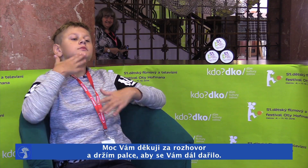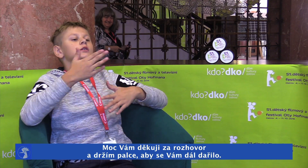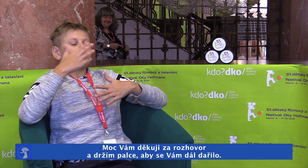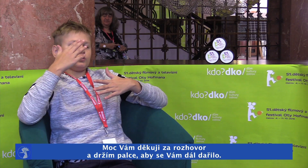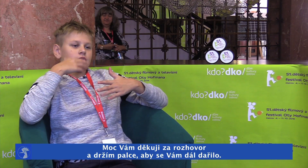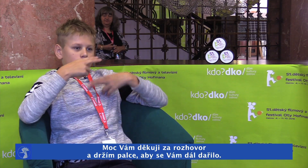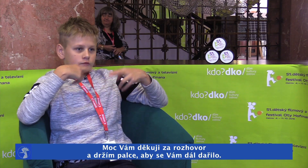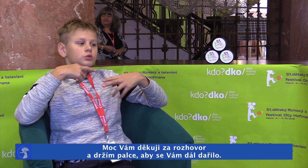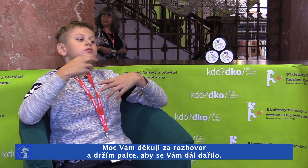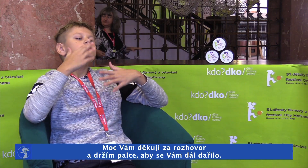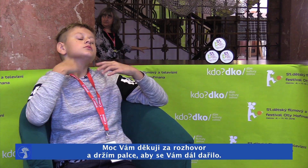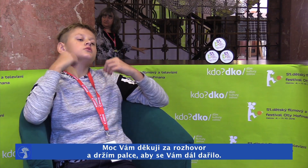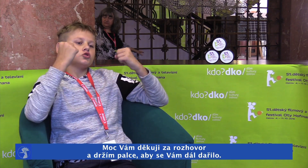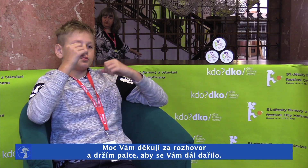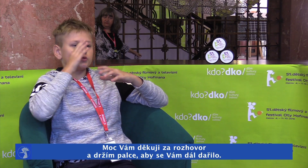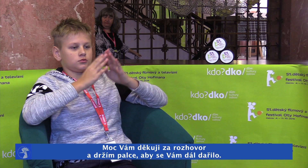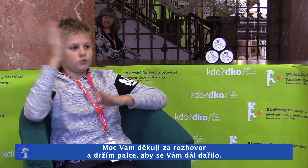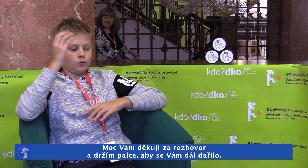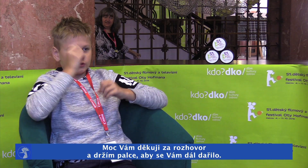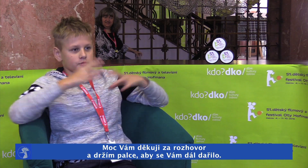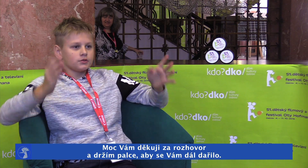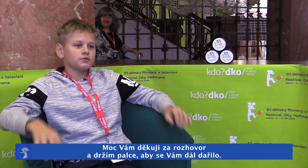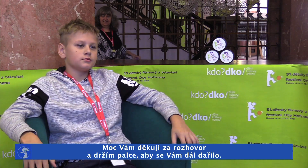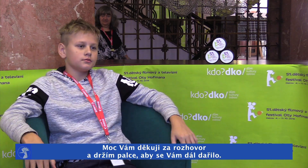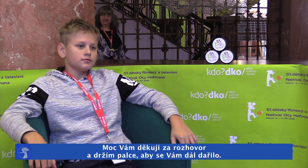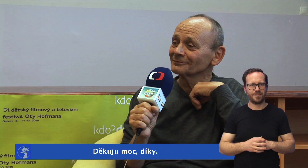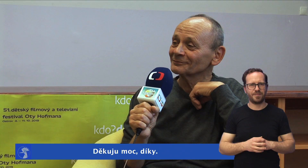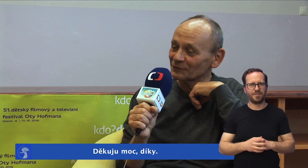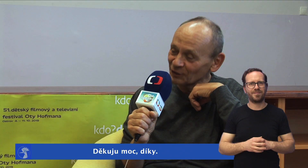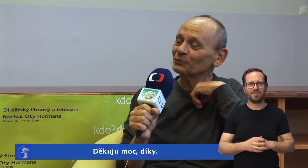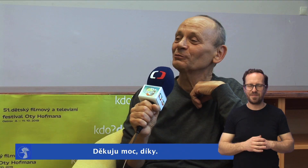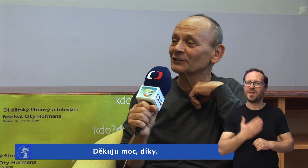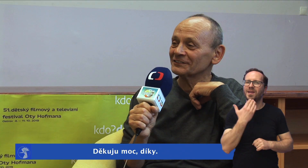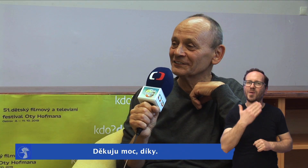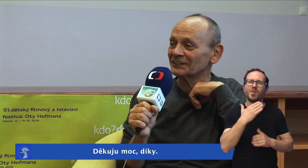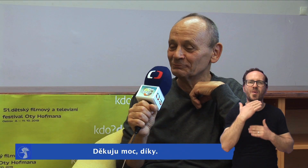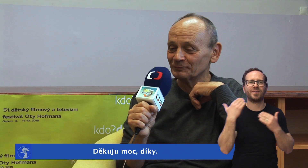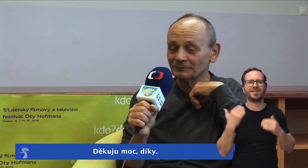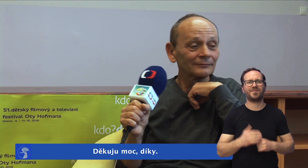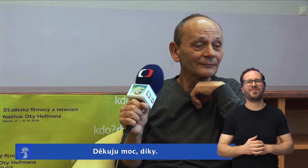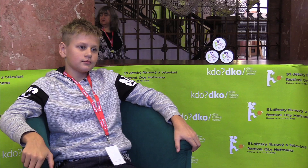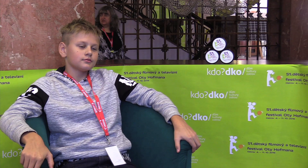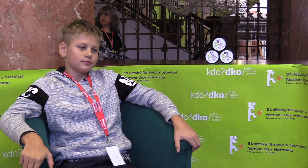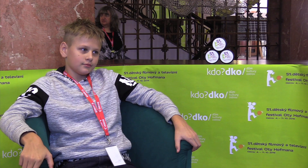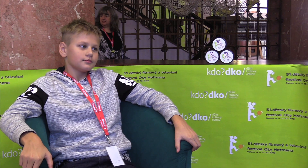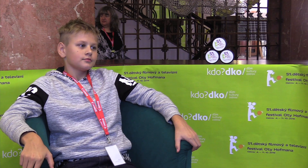Moc vám děkuji za rozhovor a držím palce, aby se vám dál dařilo. Děkuju moc, díky.